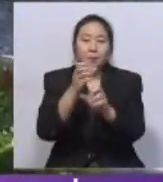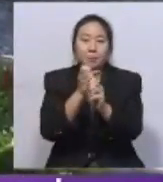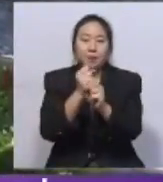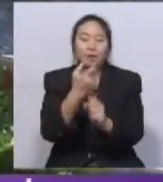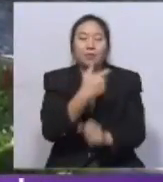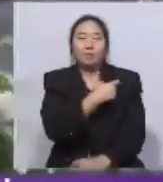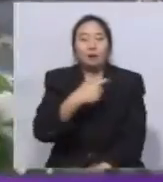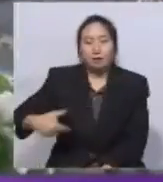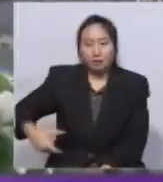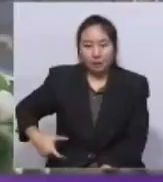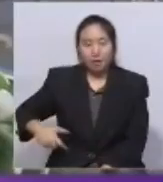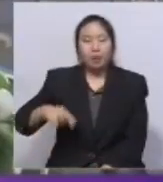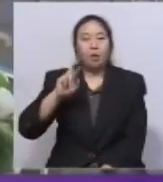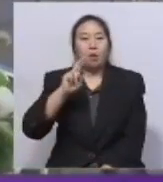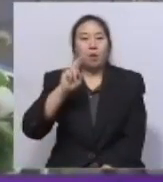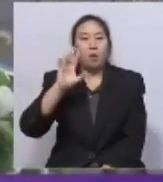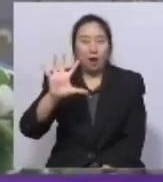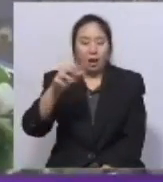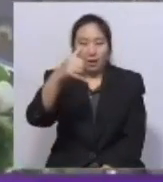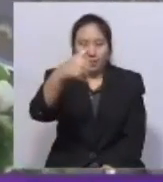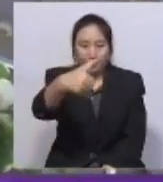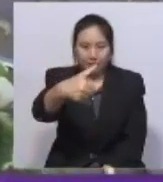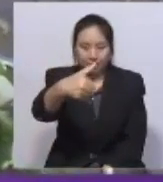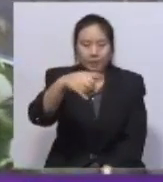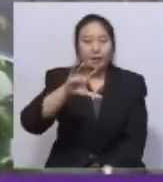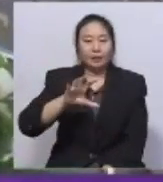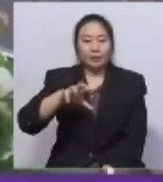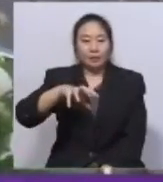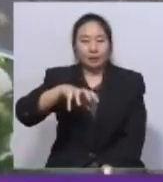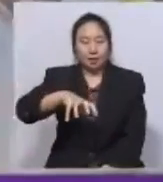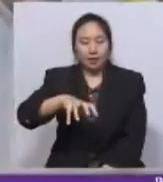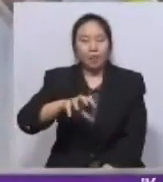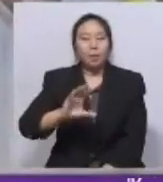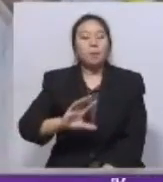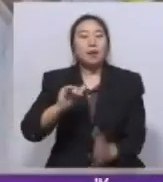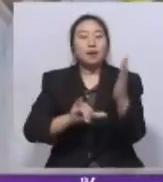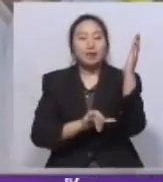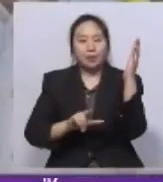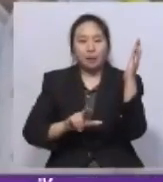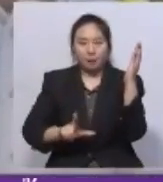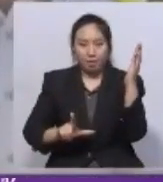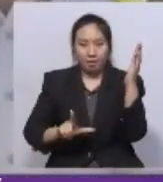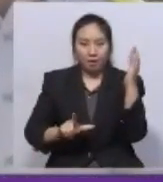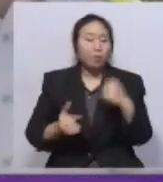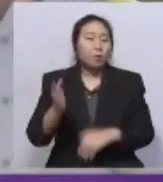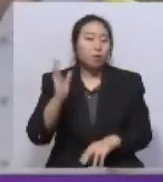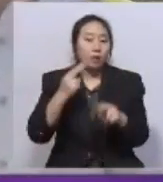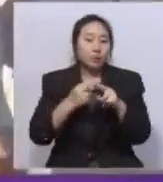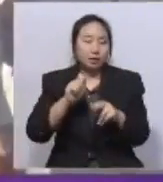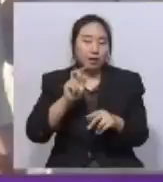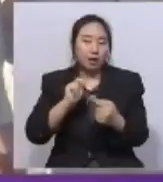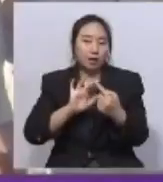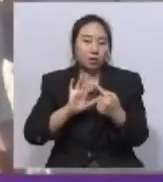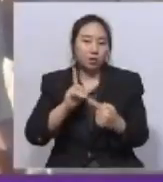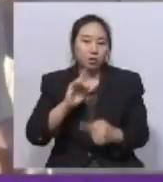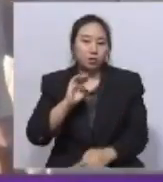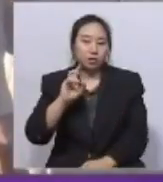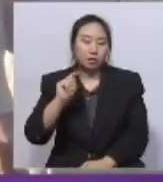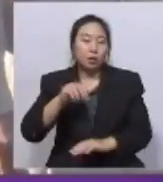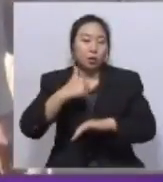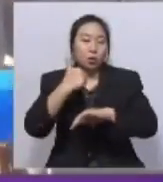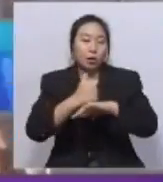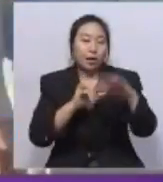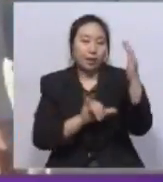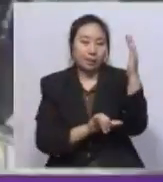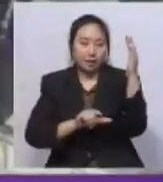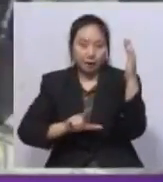าทสมเด็จพระจุลจอมเกล้าเจ้าอยู่หัวนะครับที่สนามโรงพิธีช้างเผือกเทศบาลนครยะลานายอนุชิตตระกูลมุทุตาผู้ว่าราชการ